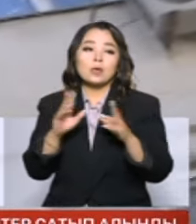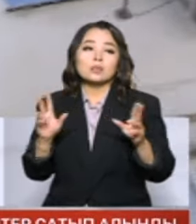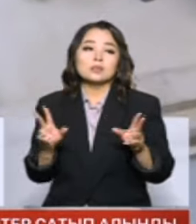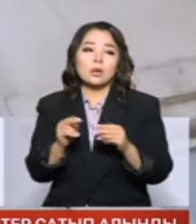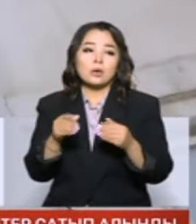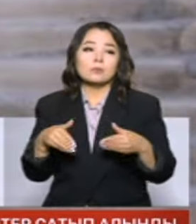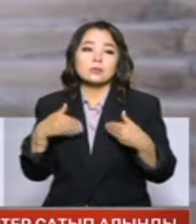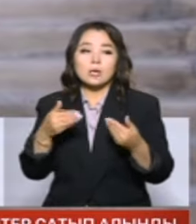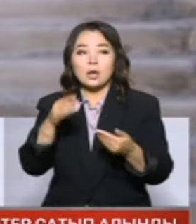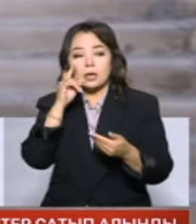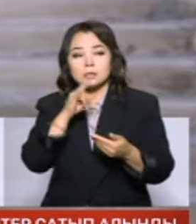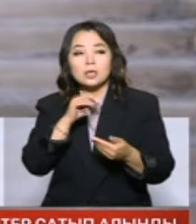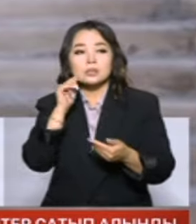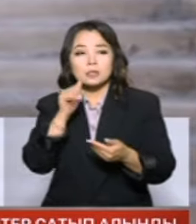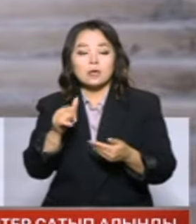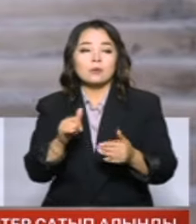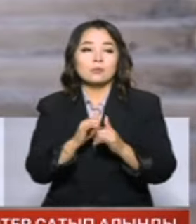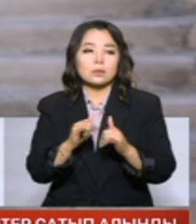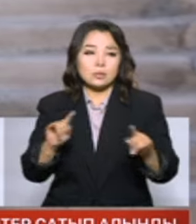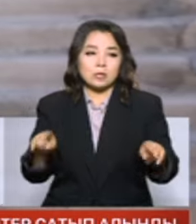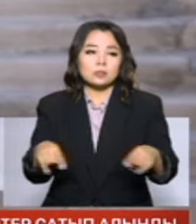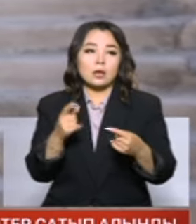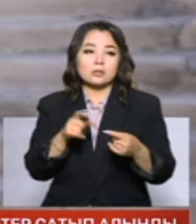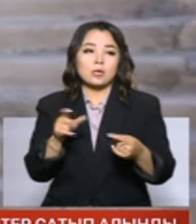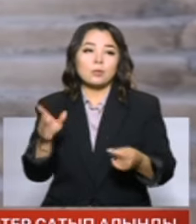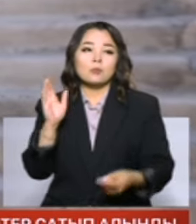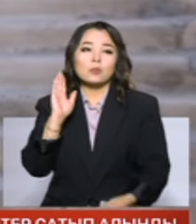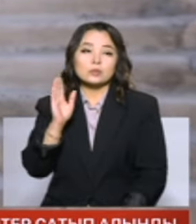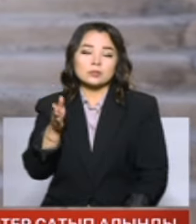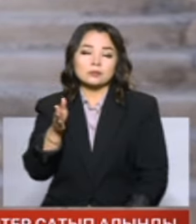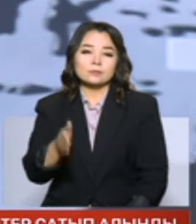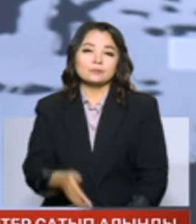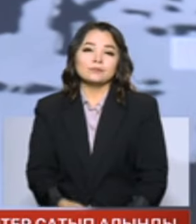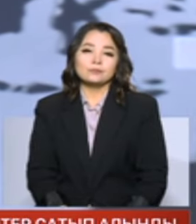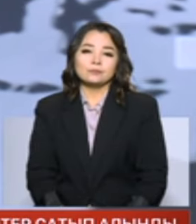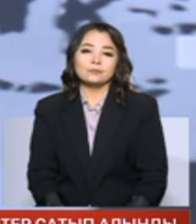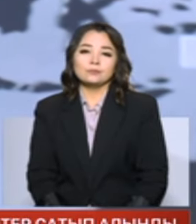болсын. Қазақстан ертең елеулі азаматы болсын.